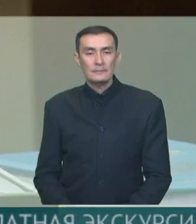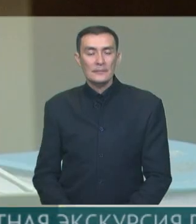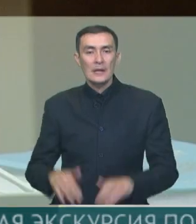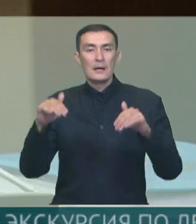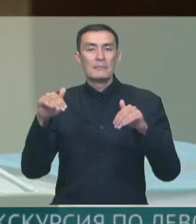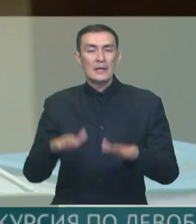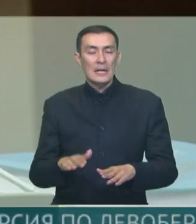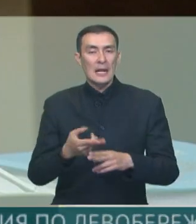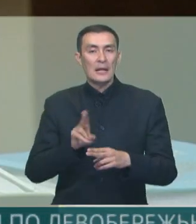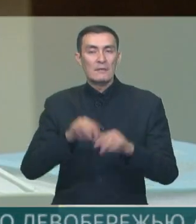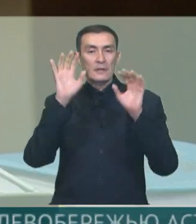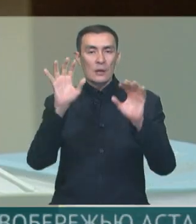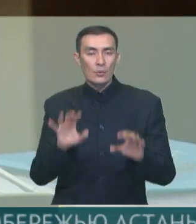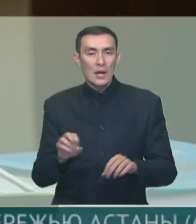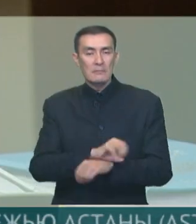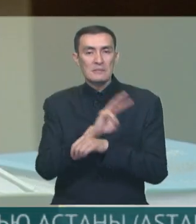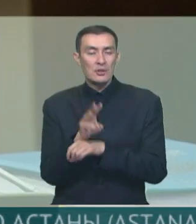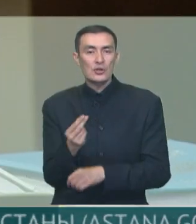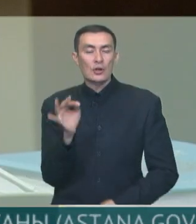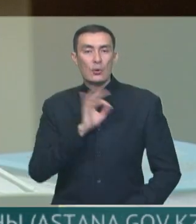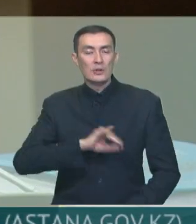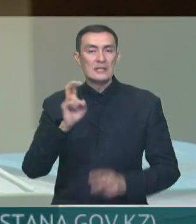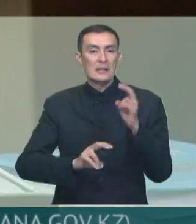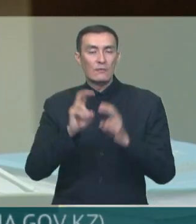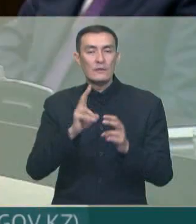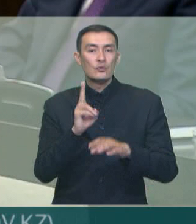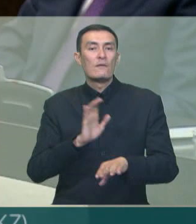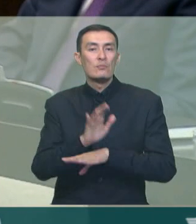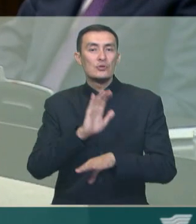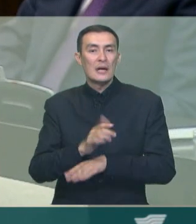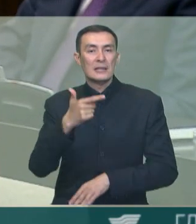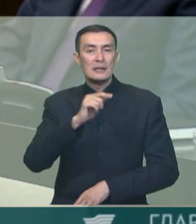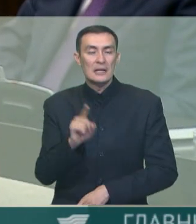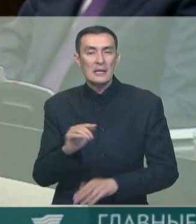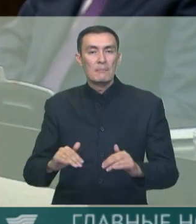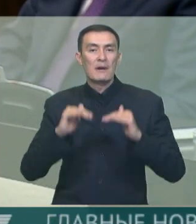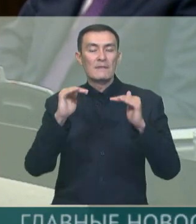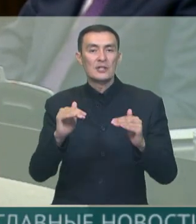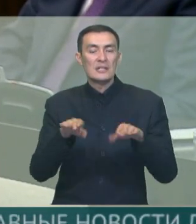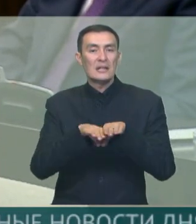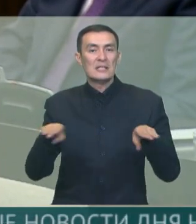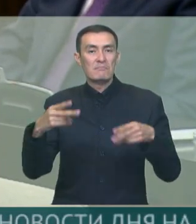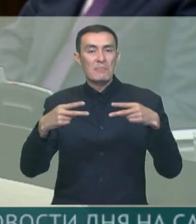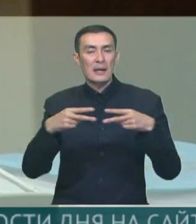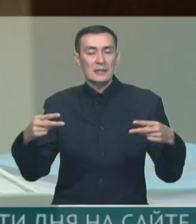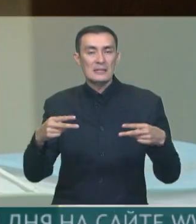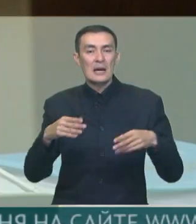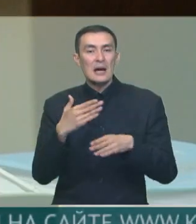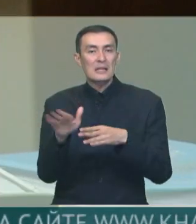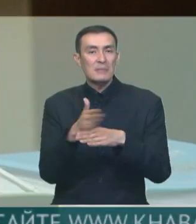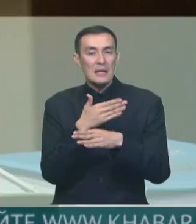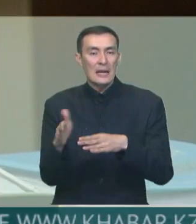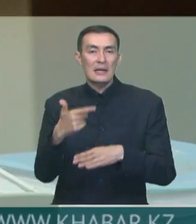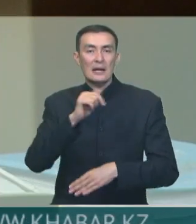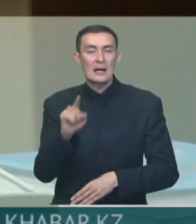Принятие закона позволит обеспечить доходность заводов, производителей газа, повысит транспарентность распределения сжиженного